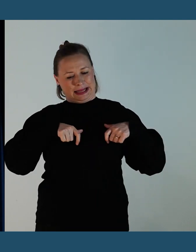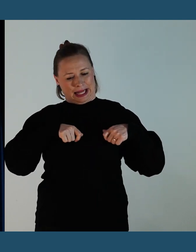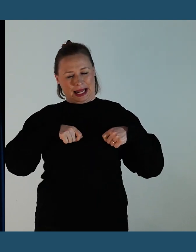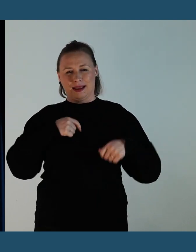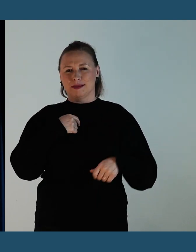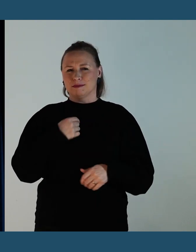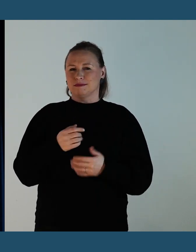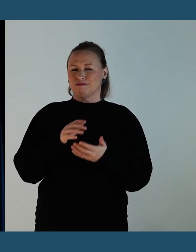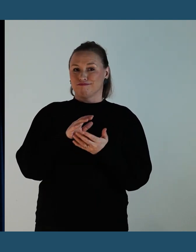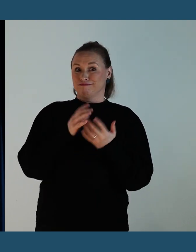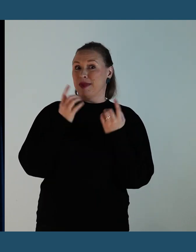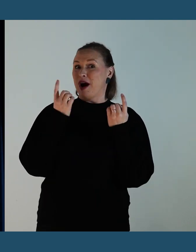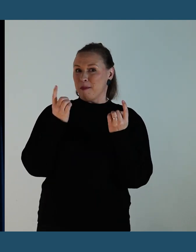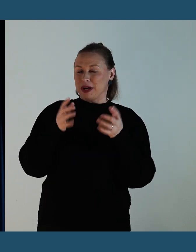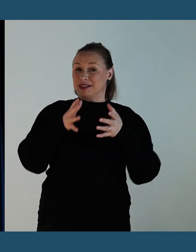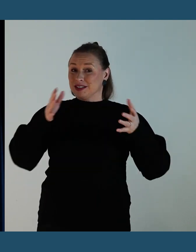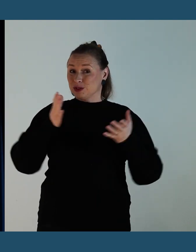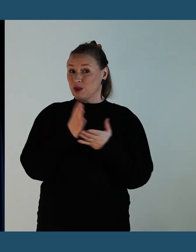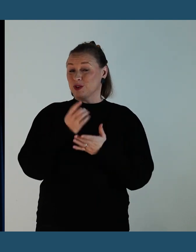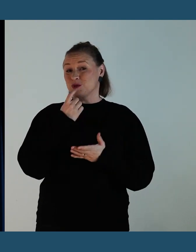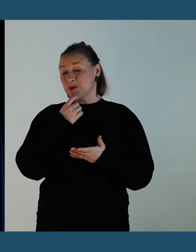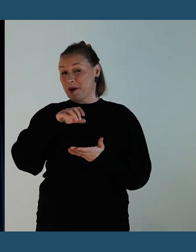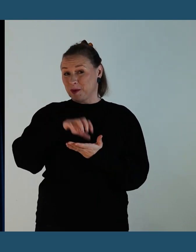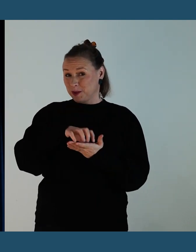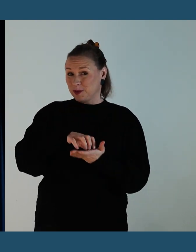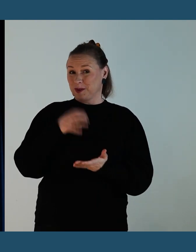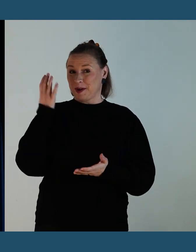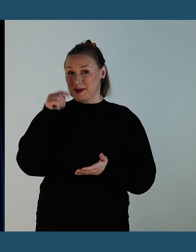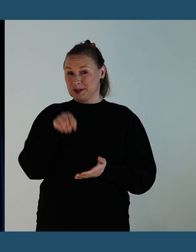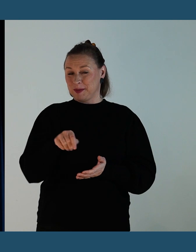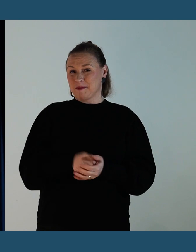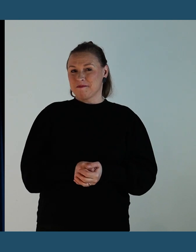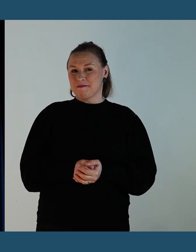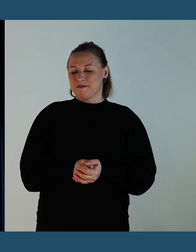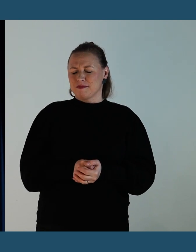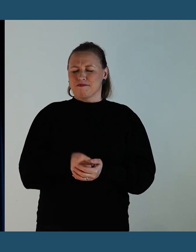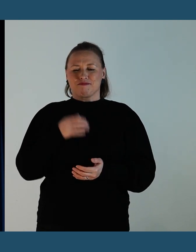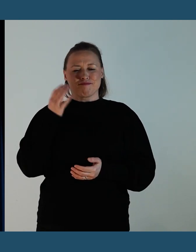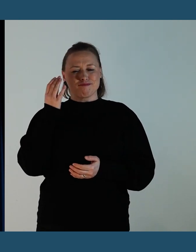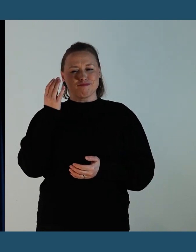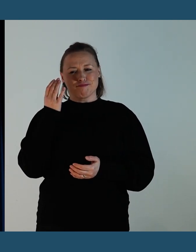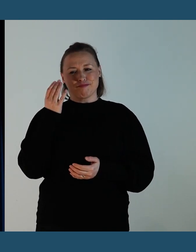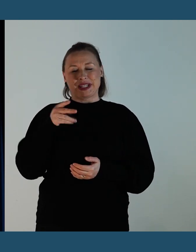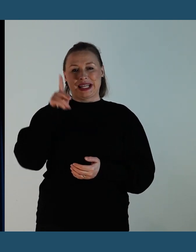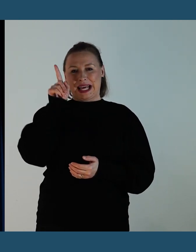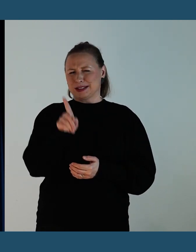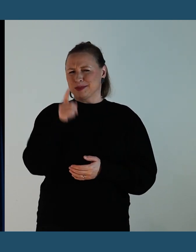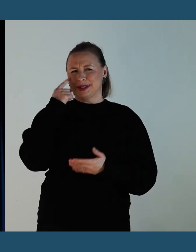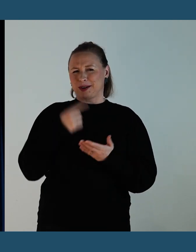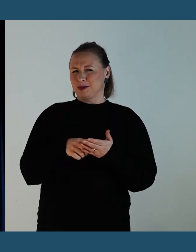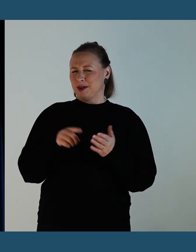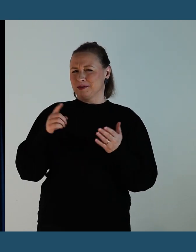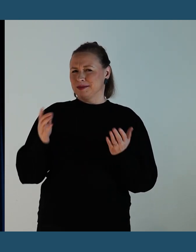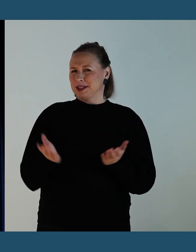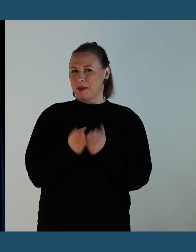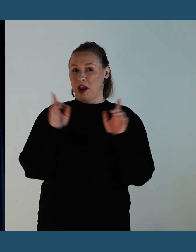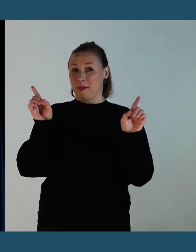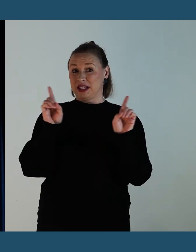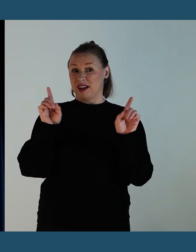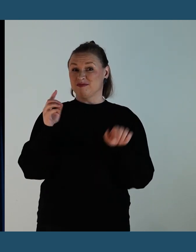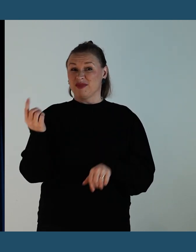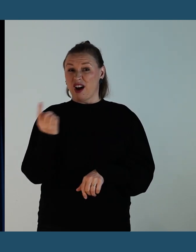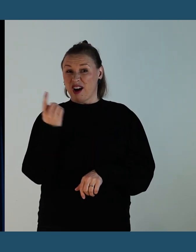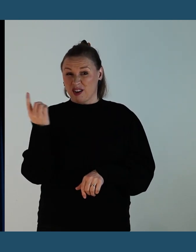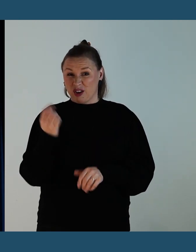meidän yhteiskunnassa. Mutta mulla on ollut tarve aina sanoa, että kun on ensimmäinen, niin se usein myös tarkoittaa sitä, että on ainoa. Jos mä